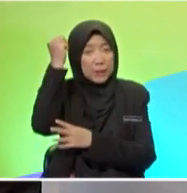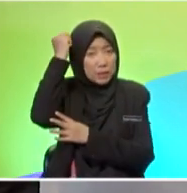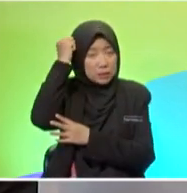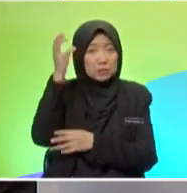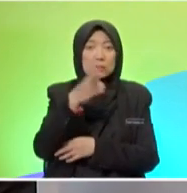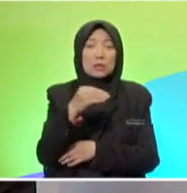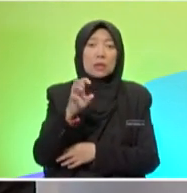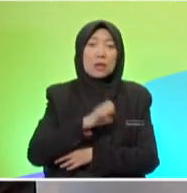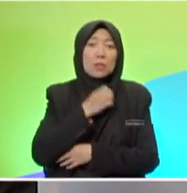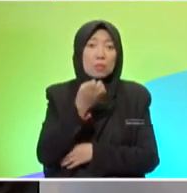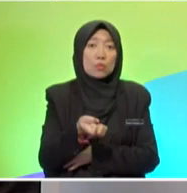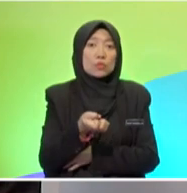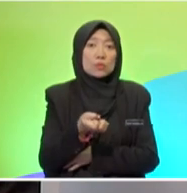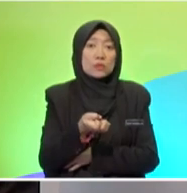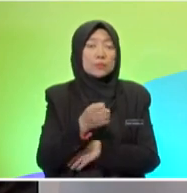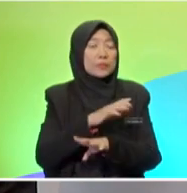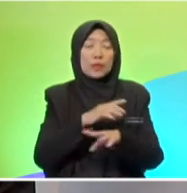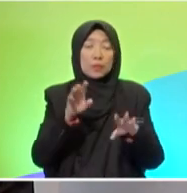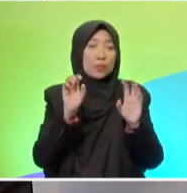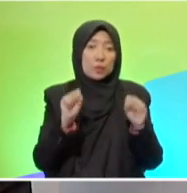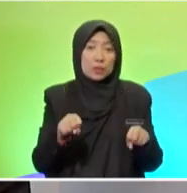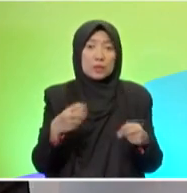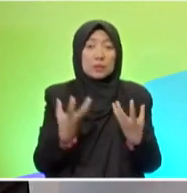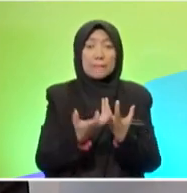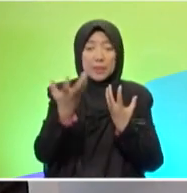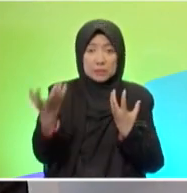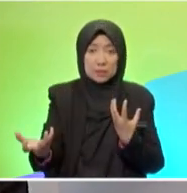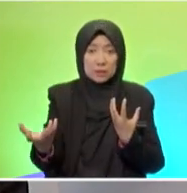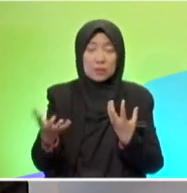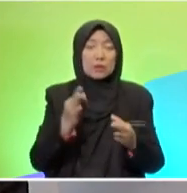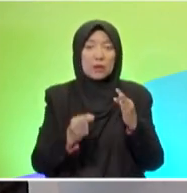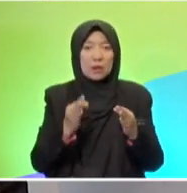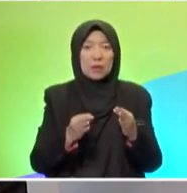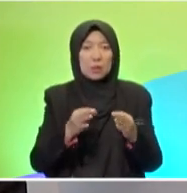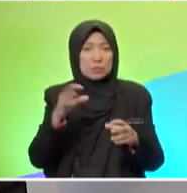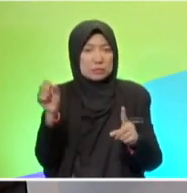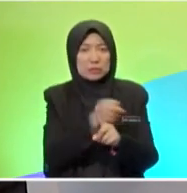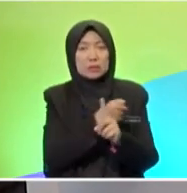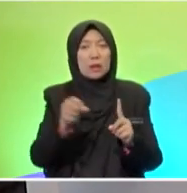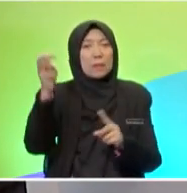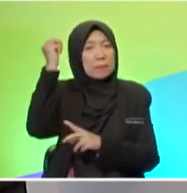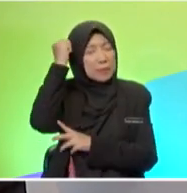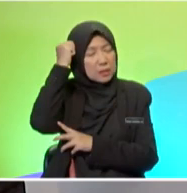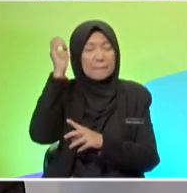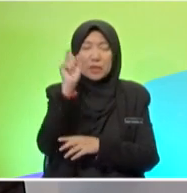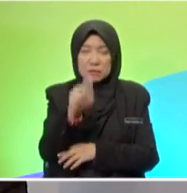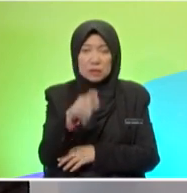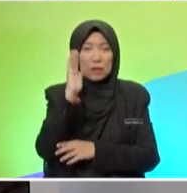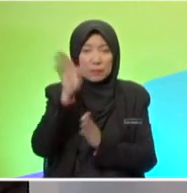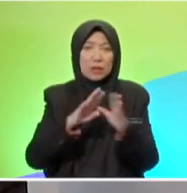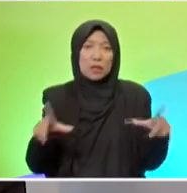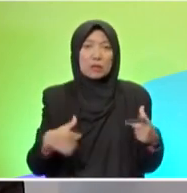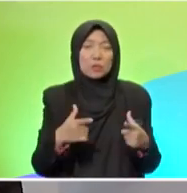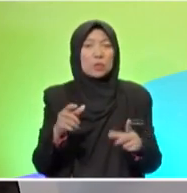mental dengan emosi kita tidak pisahkan kalau kita terima kendaraan Mental dia akan pergi secara langsung kepada emosi kita sebab kita manusia